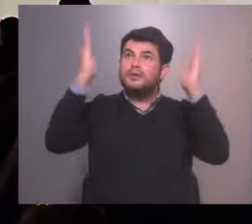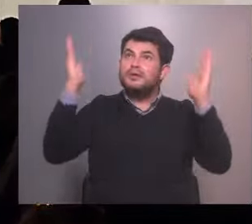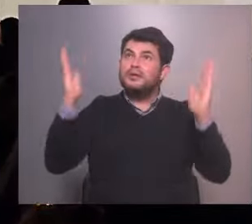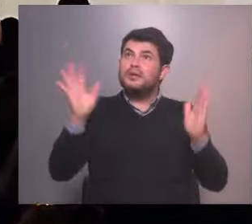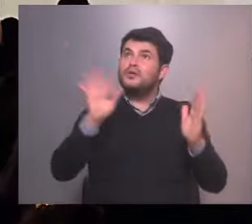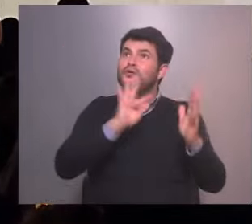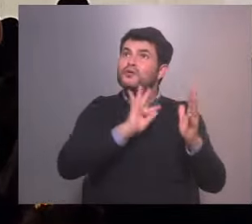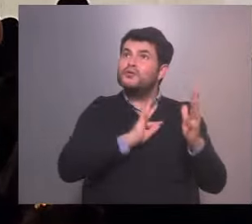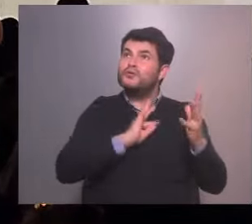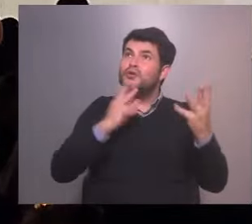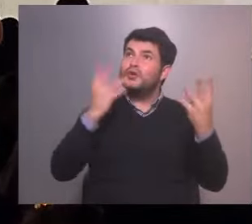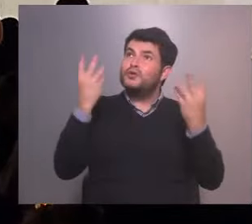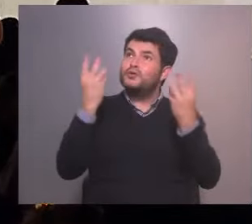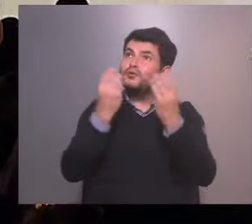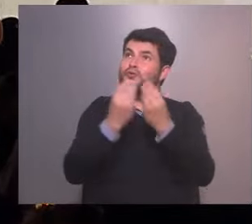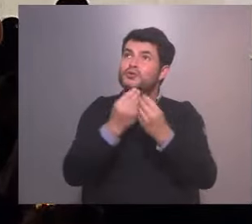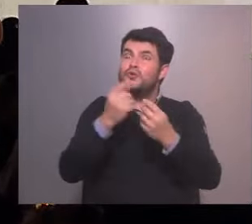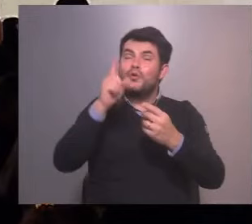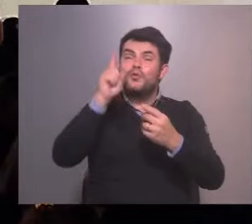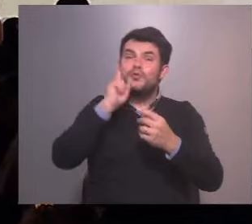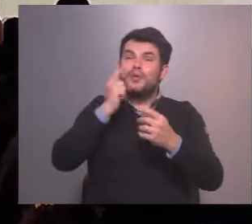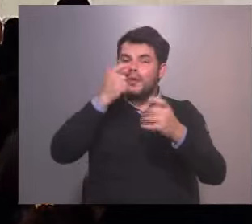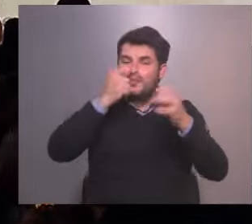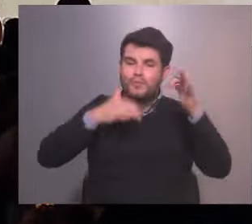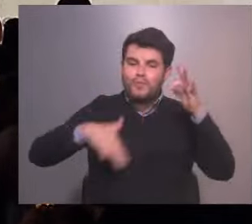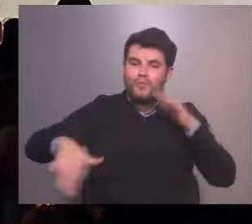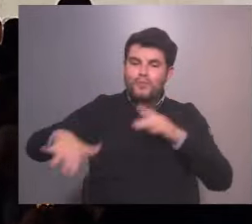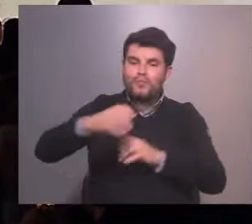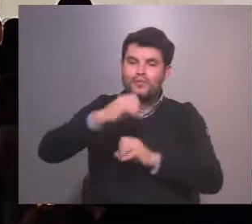frutto del tuo seno, Gesù.